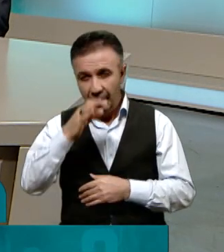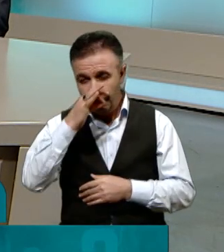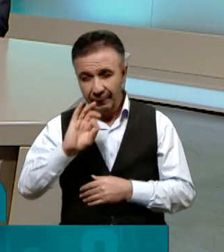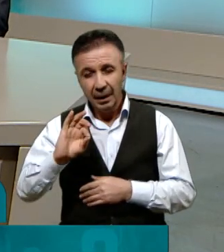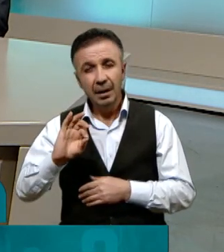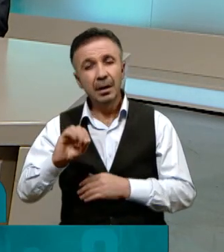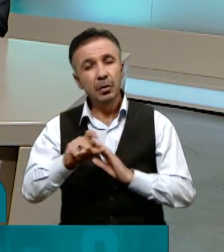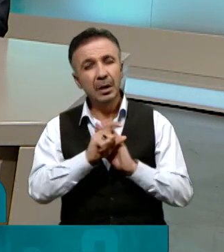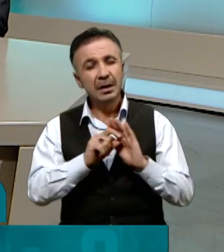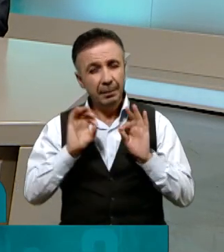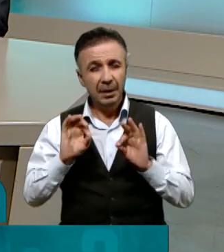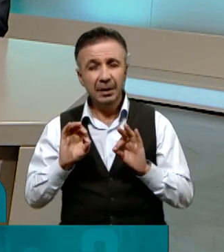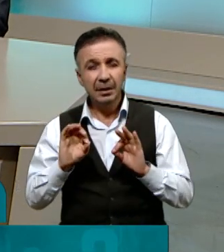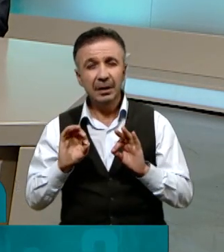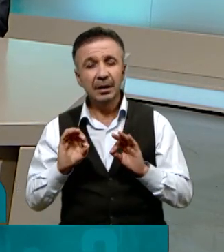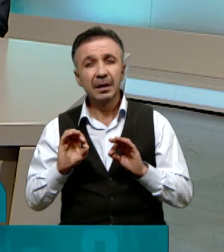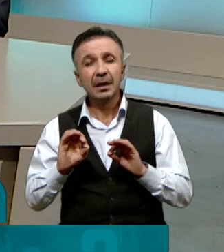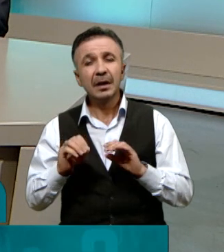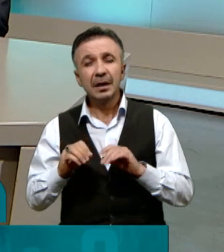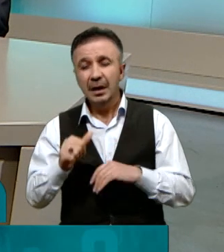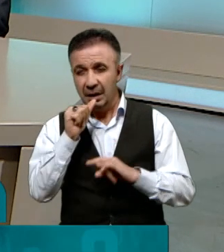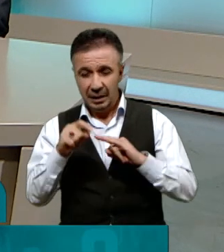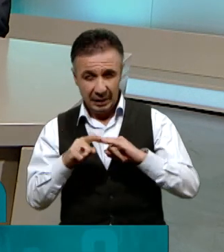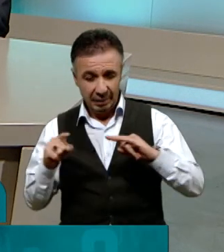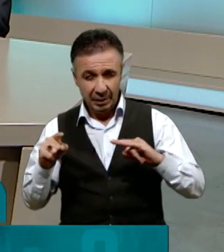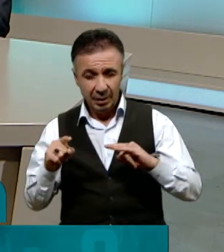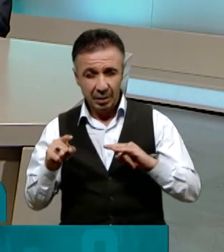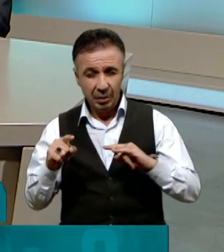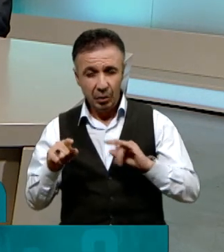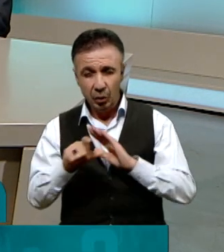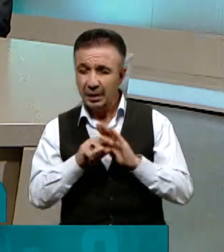başladık. İnayethane'ye bitirdik. Tekrar farzına